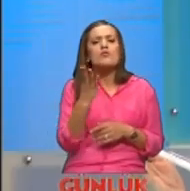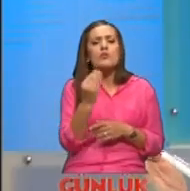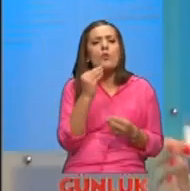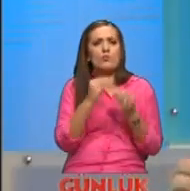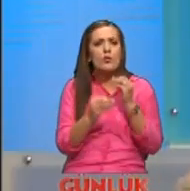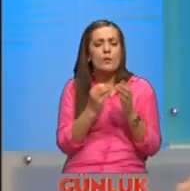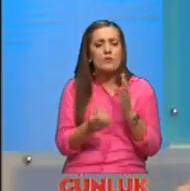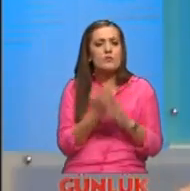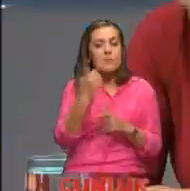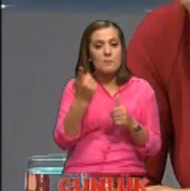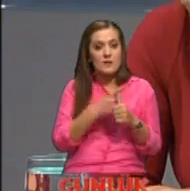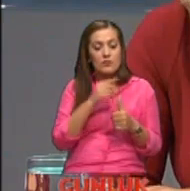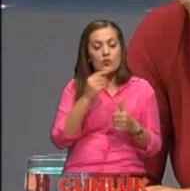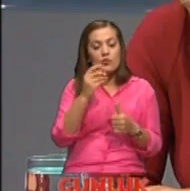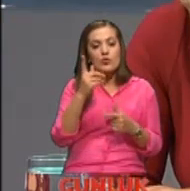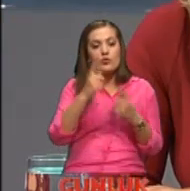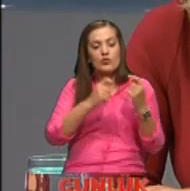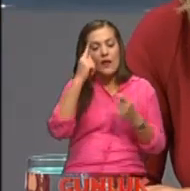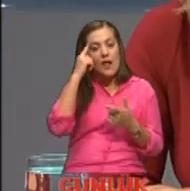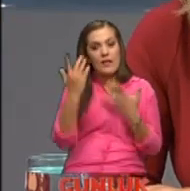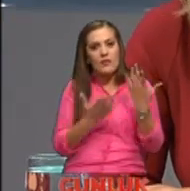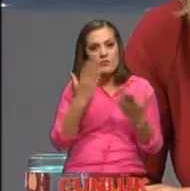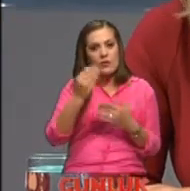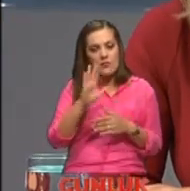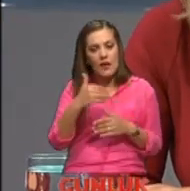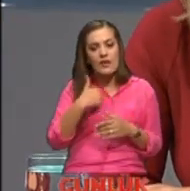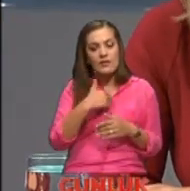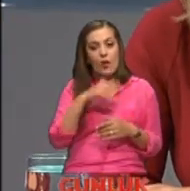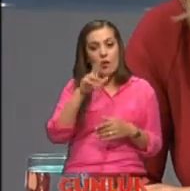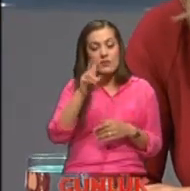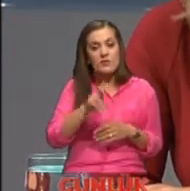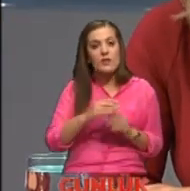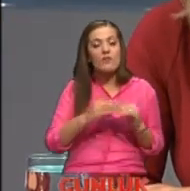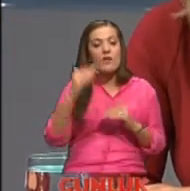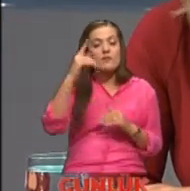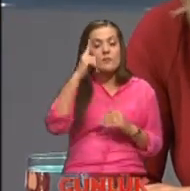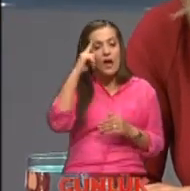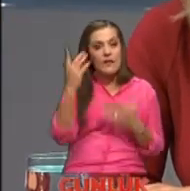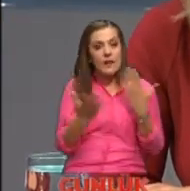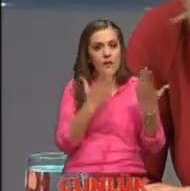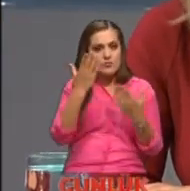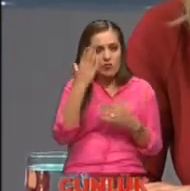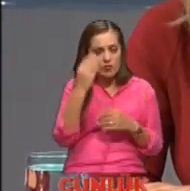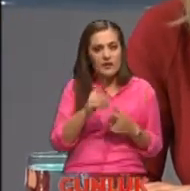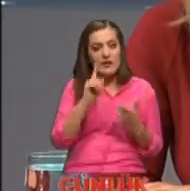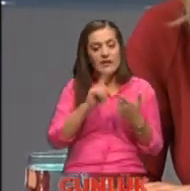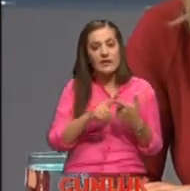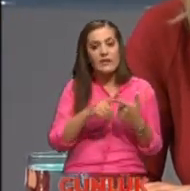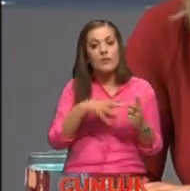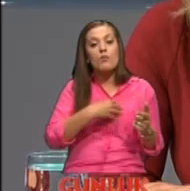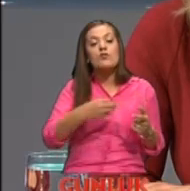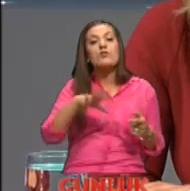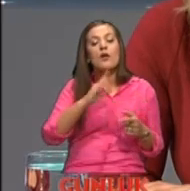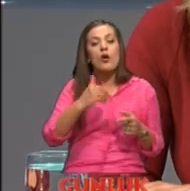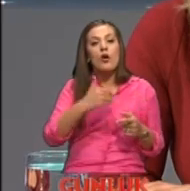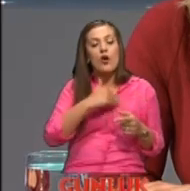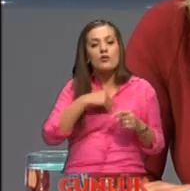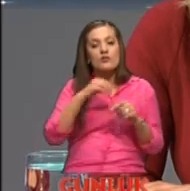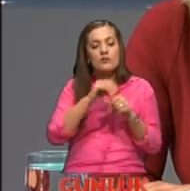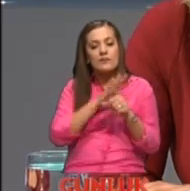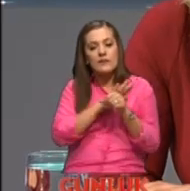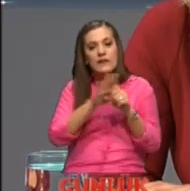birçok problem olur. Birincisi süt ateşi olabilir. Annede 38'in üzerine varan bir ateş olur. İkincisi boşaltmadığınız göğüs